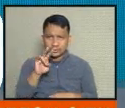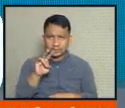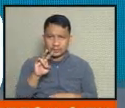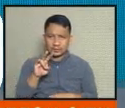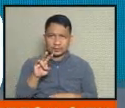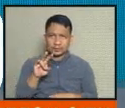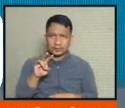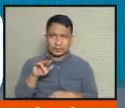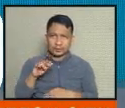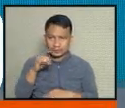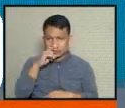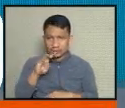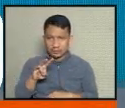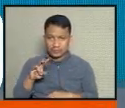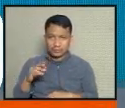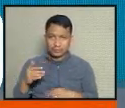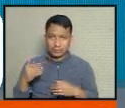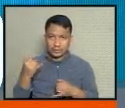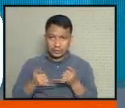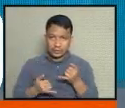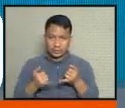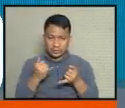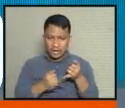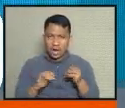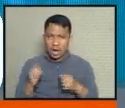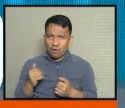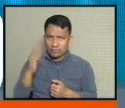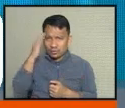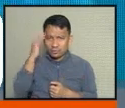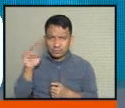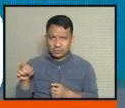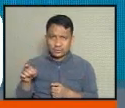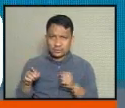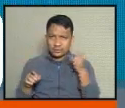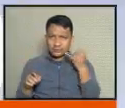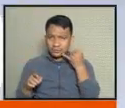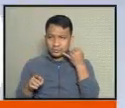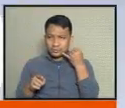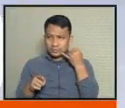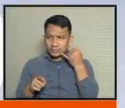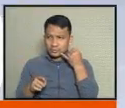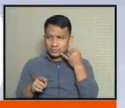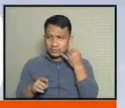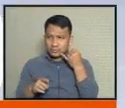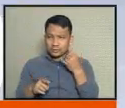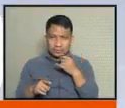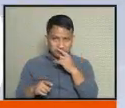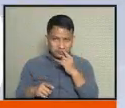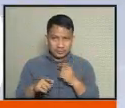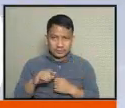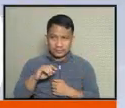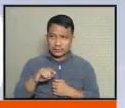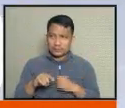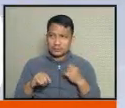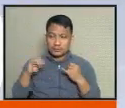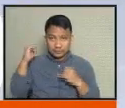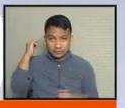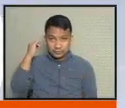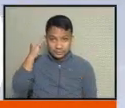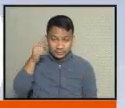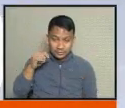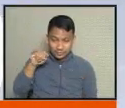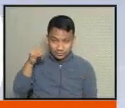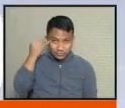Pitong taon. At paano po nalaman na itong si Judith? Maganda pa man sana, oh. Judito kayo, tapos si